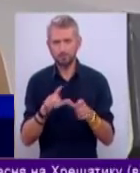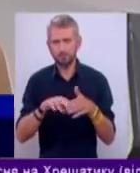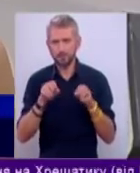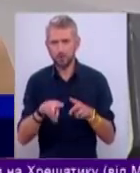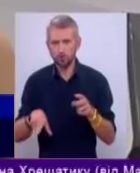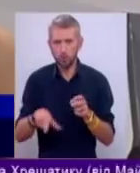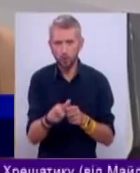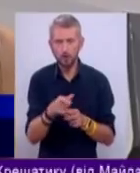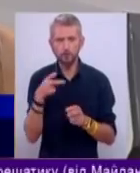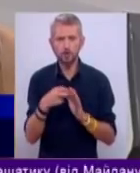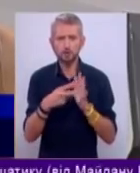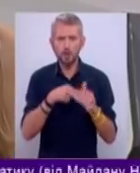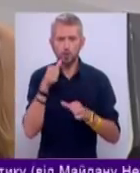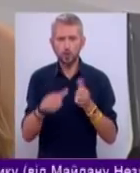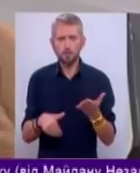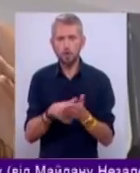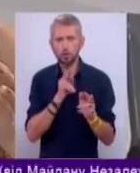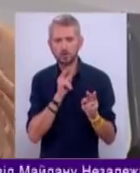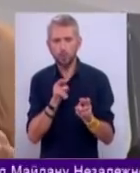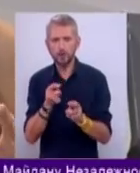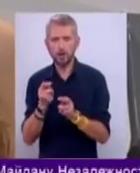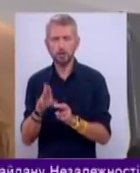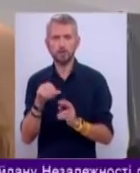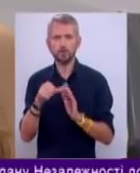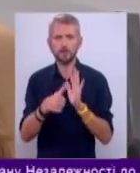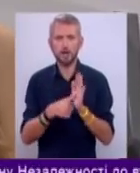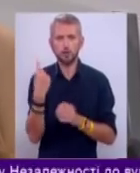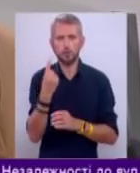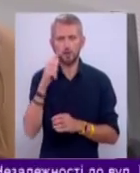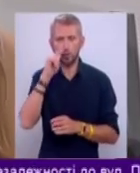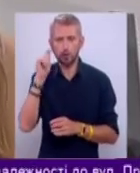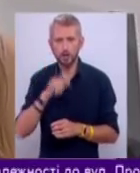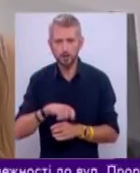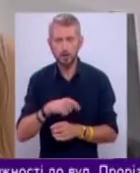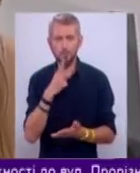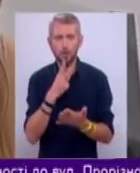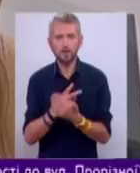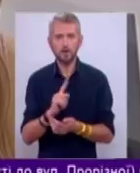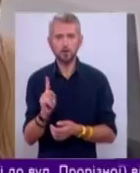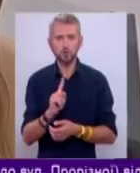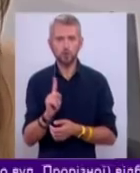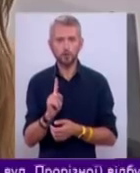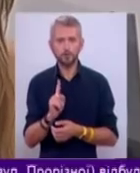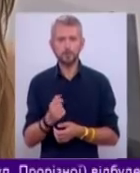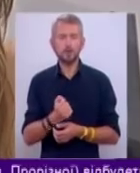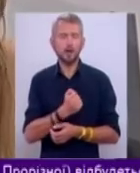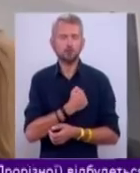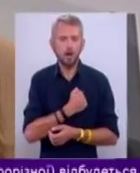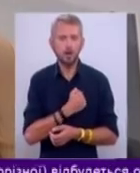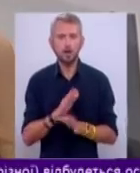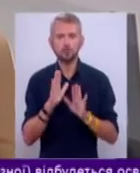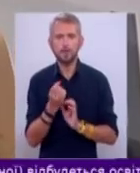2017 році методом спостереження в 16 областях України показало, що, на жаль,